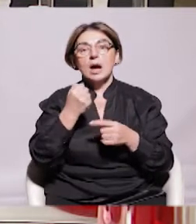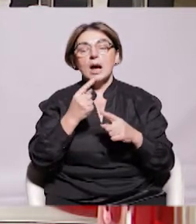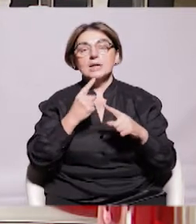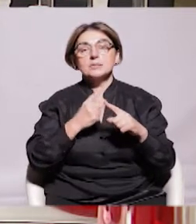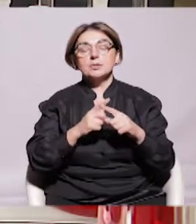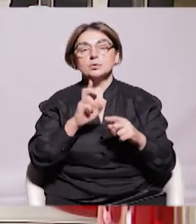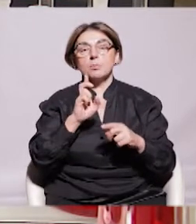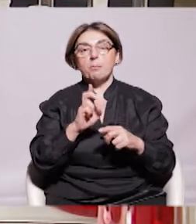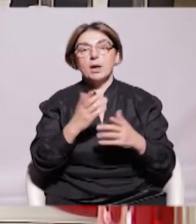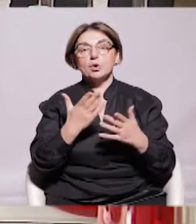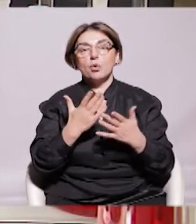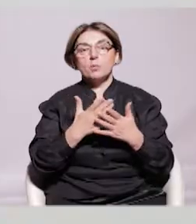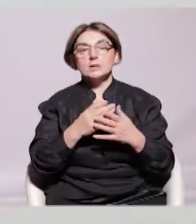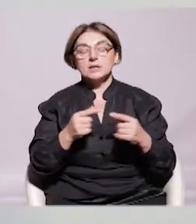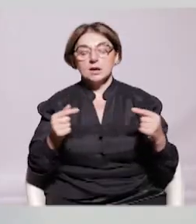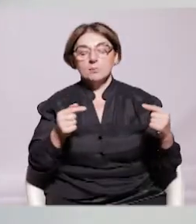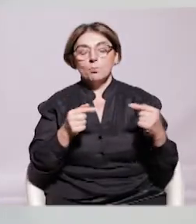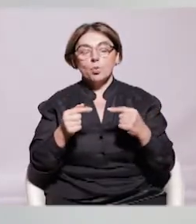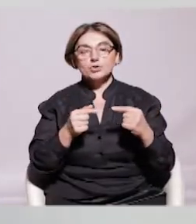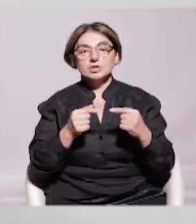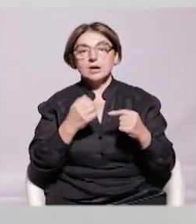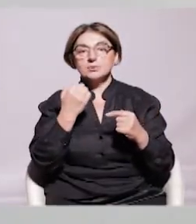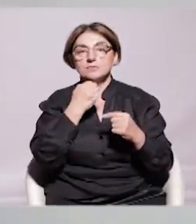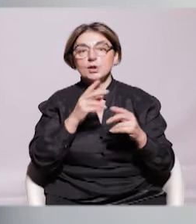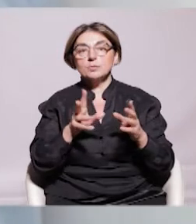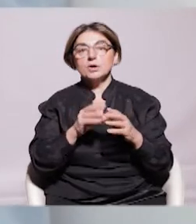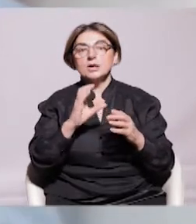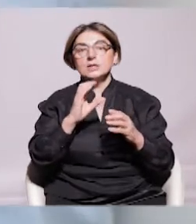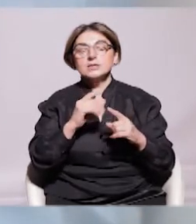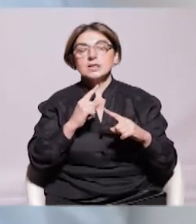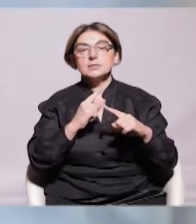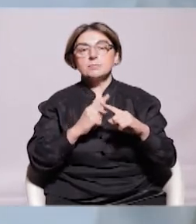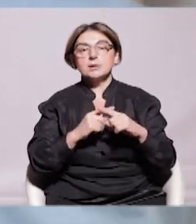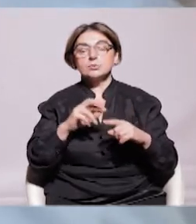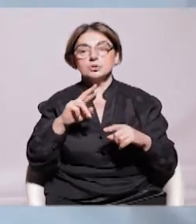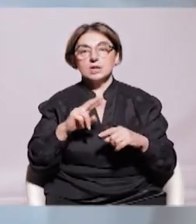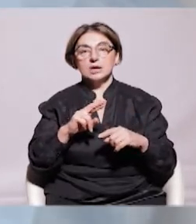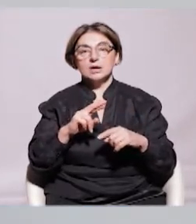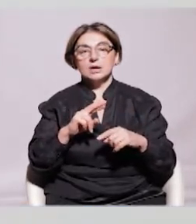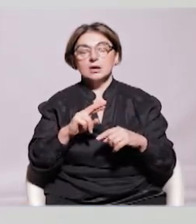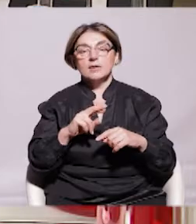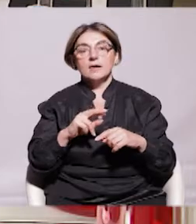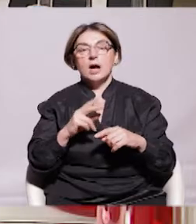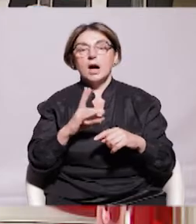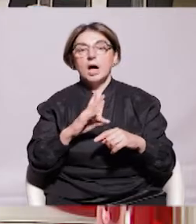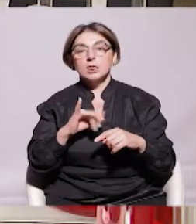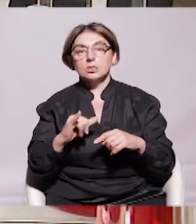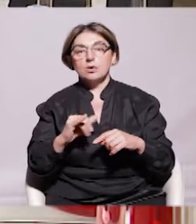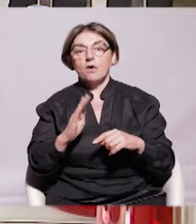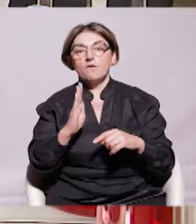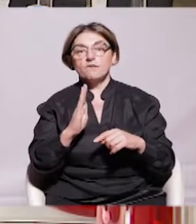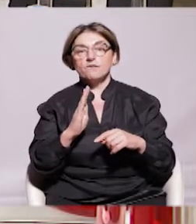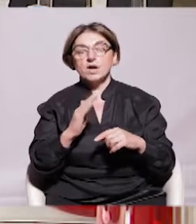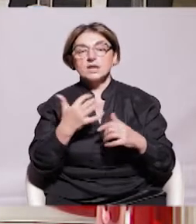As + b, რომელიც არის მორეაგირე ნივთიერებები, ტოლია C + d. Ანუ